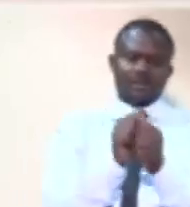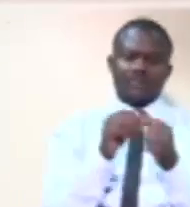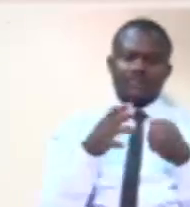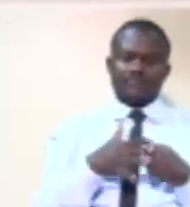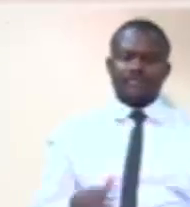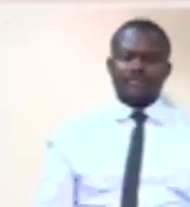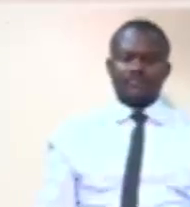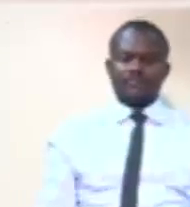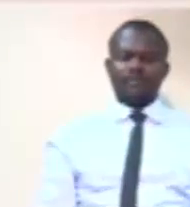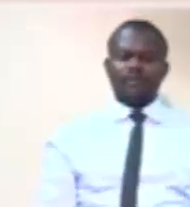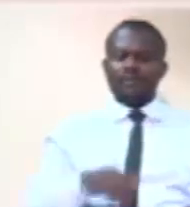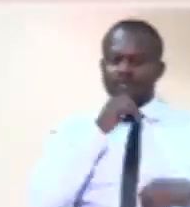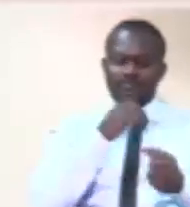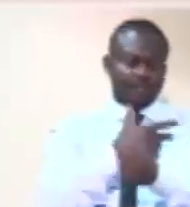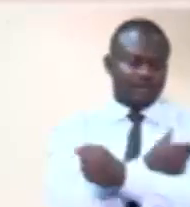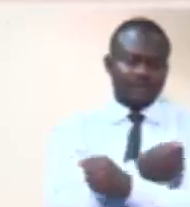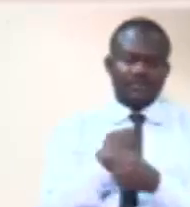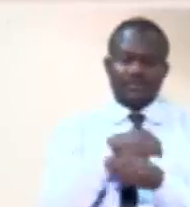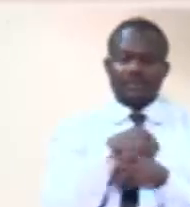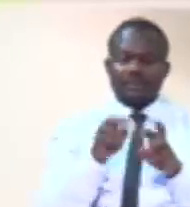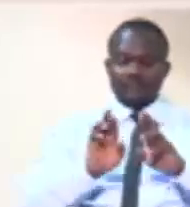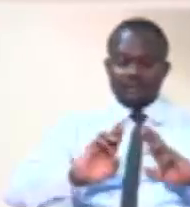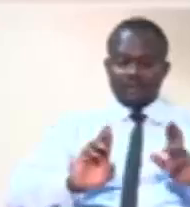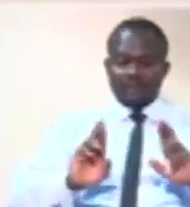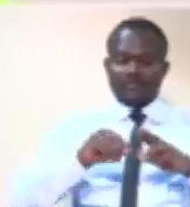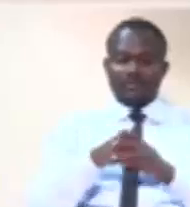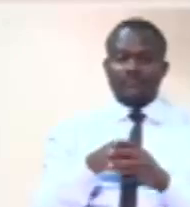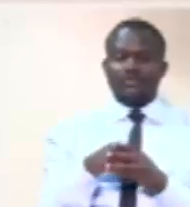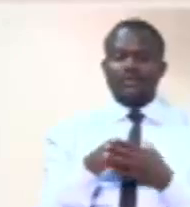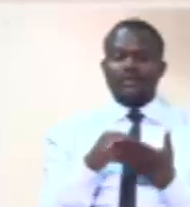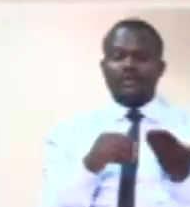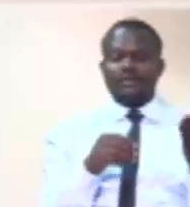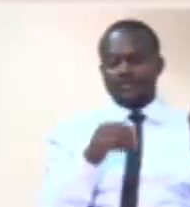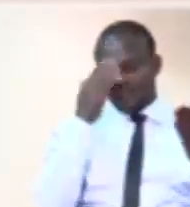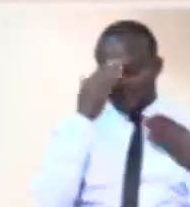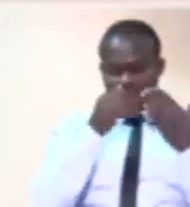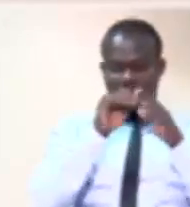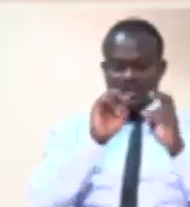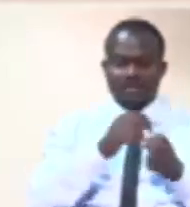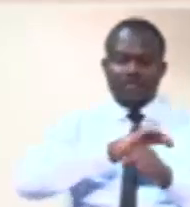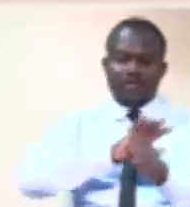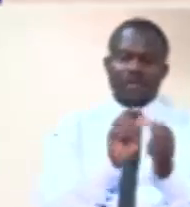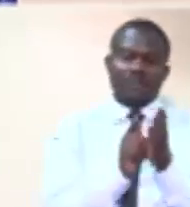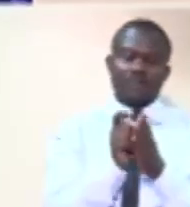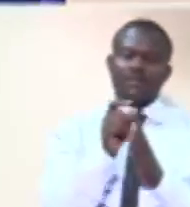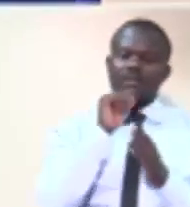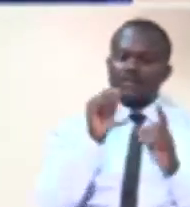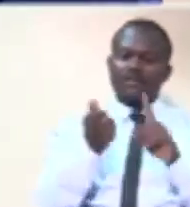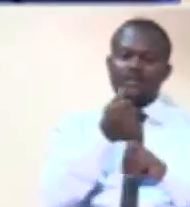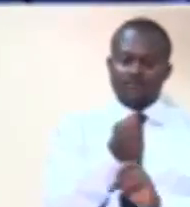Ntabwo ndikingiza, niteguye kwikingiza kugira coronavirus itazangeraho.